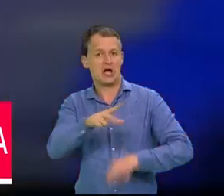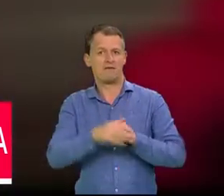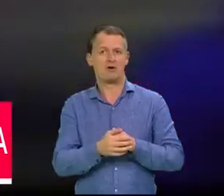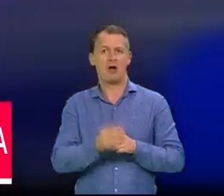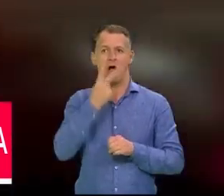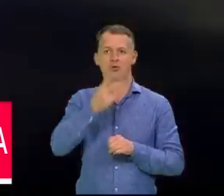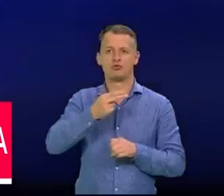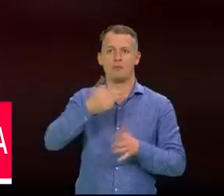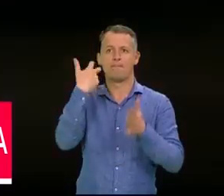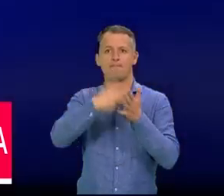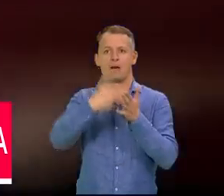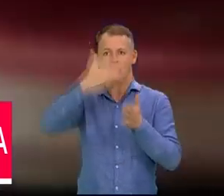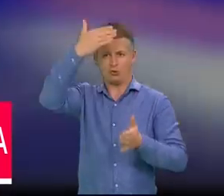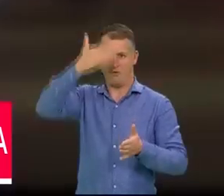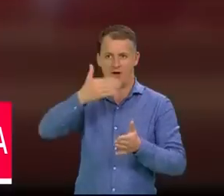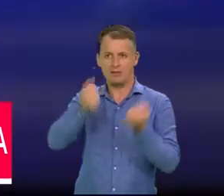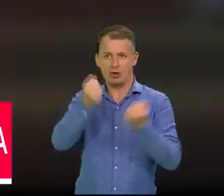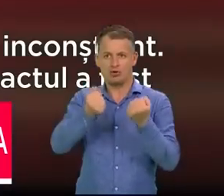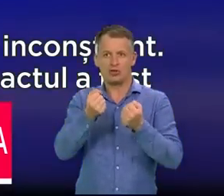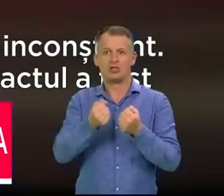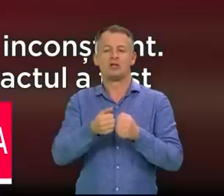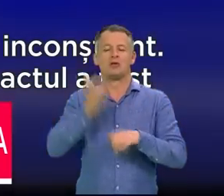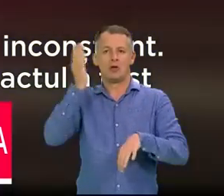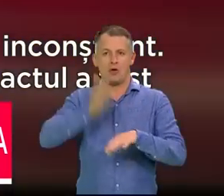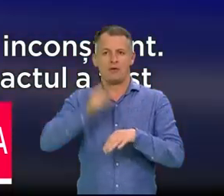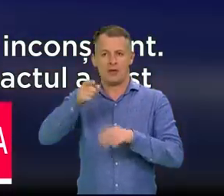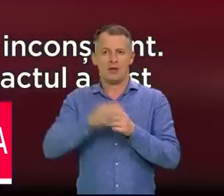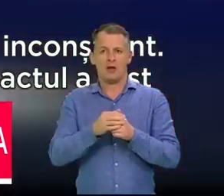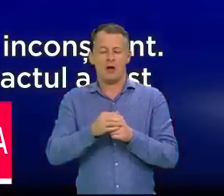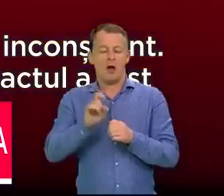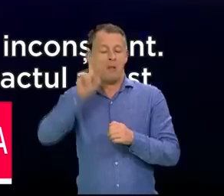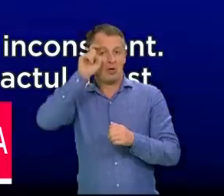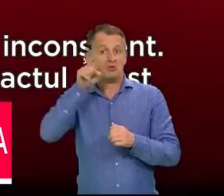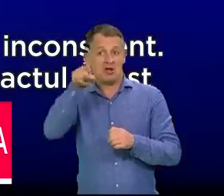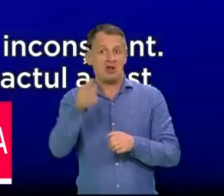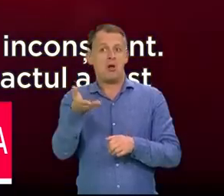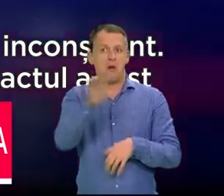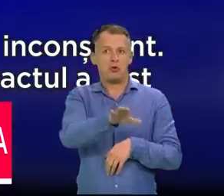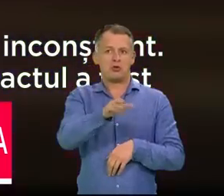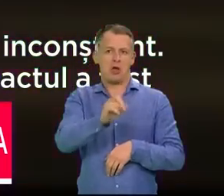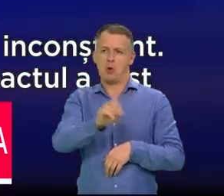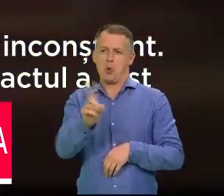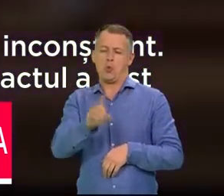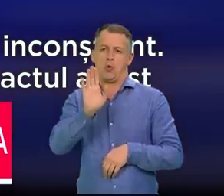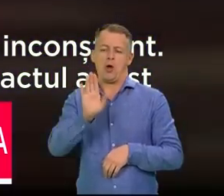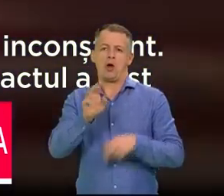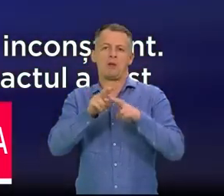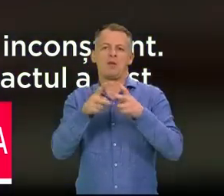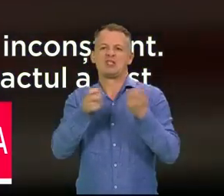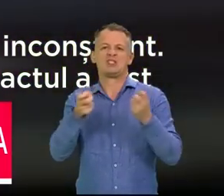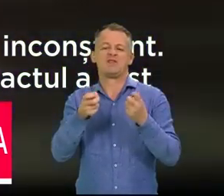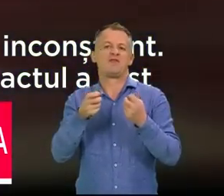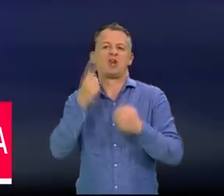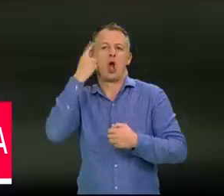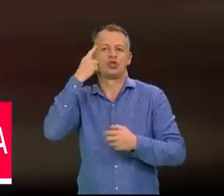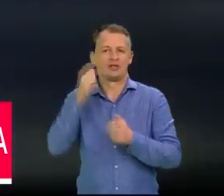parbrizul căzut peste el, omul era ca pe volan, inițial am crezut că era mort, însă era decât inconștient. Mai mult ca sigur avea ceva, pentru